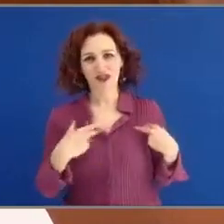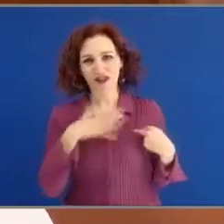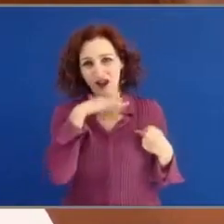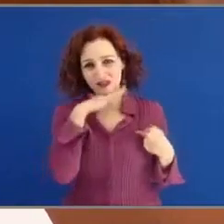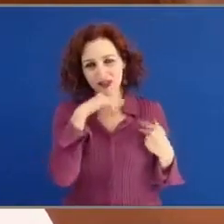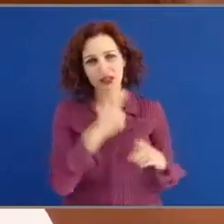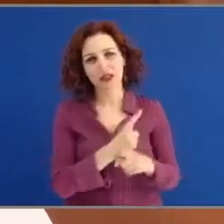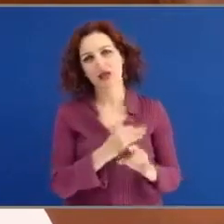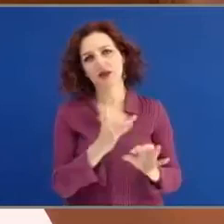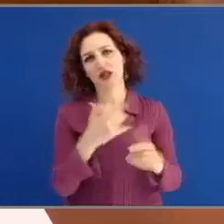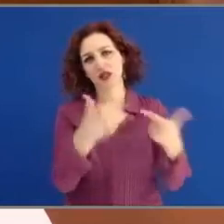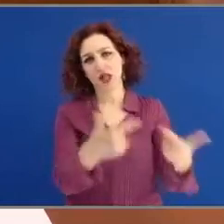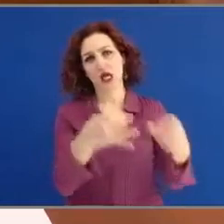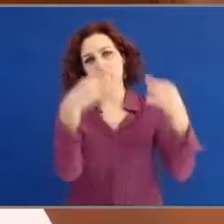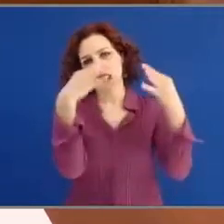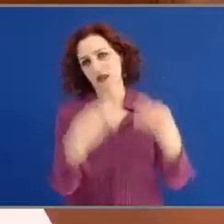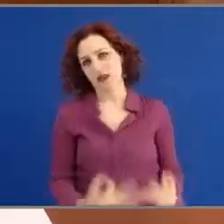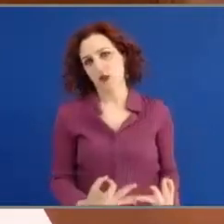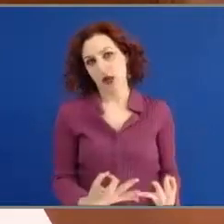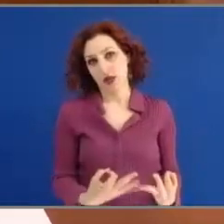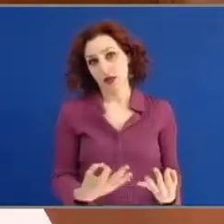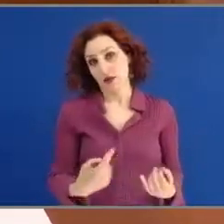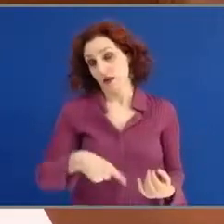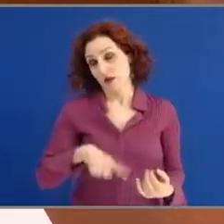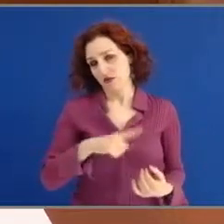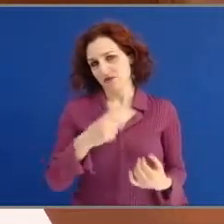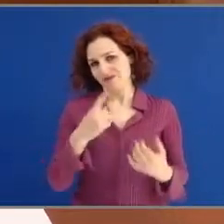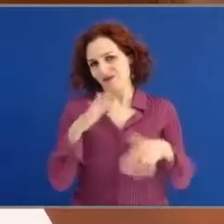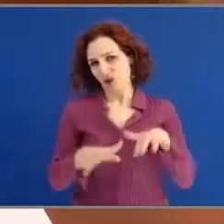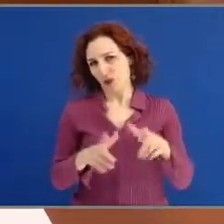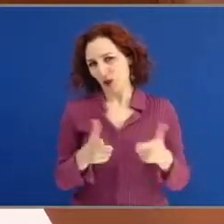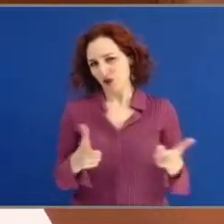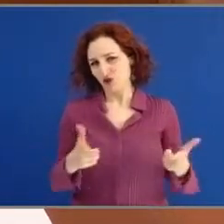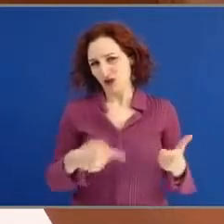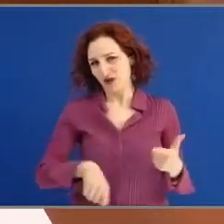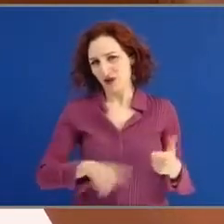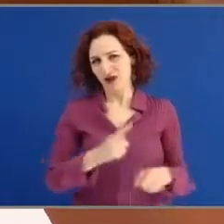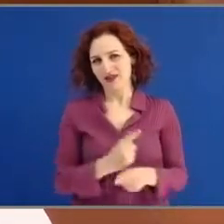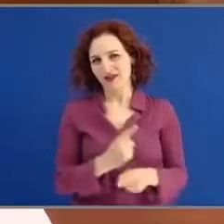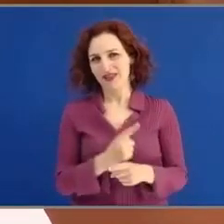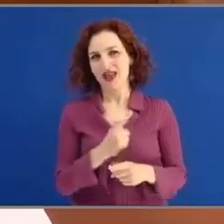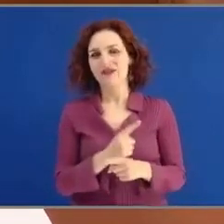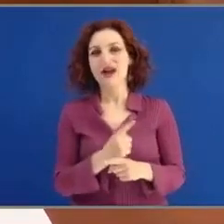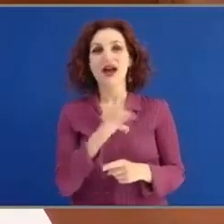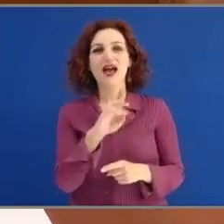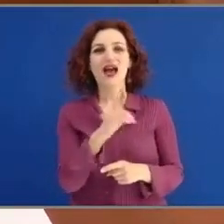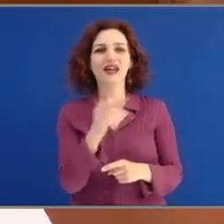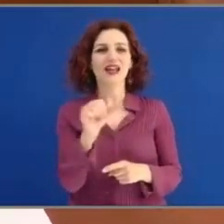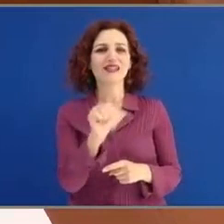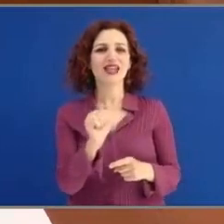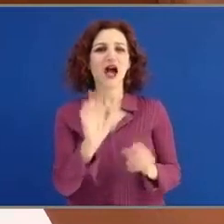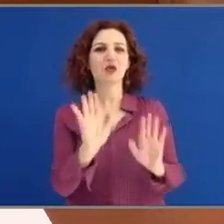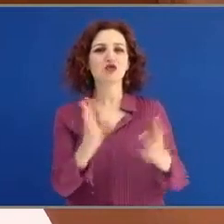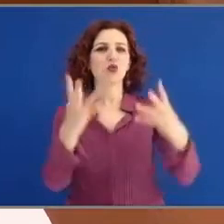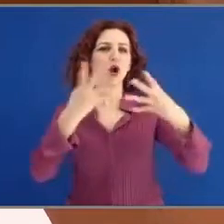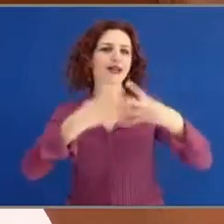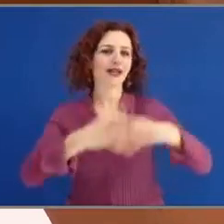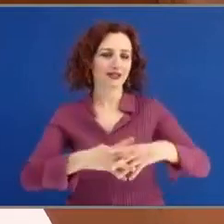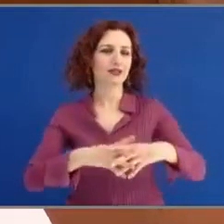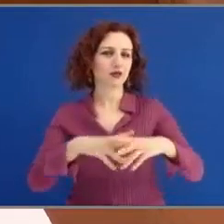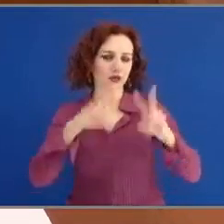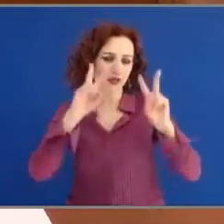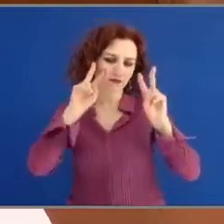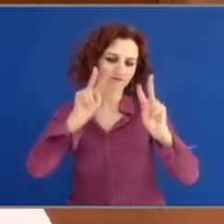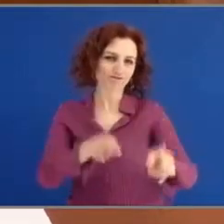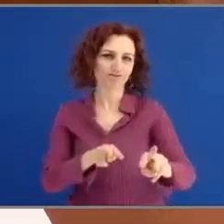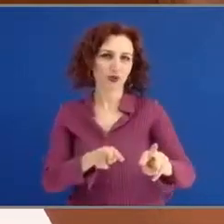E quindi non c'è dubbio che noi dovremmo rivedere il tema del sistema RSA, ma io mi permetto di dire in Italia anche il